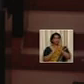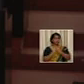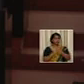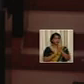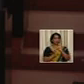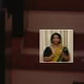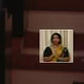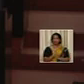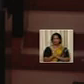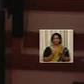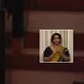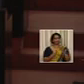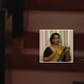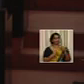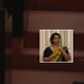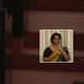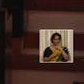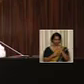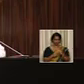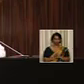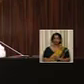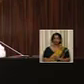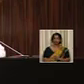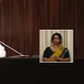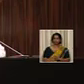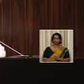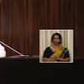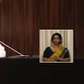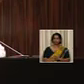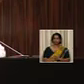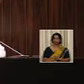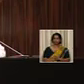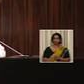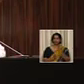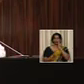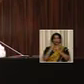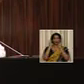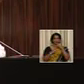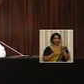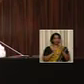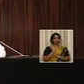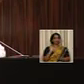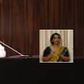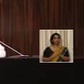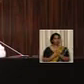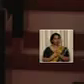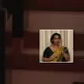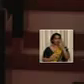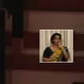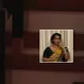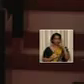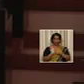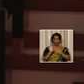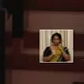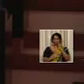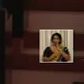ආංශික අධීක්ෂණ කාර්ක සභාවට යොමු කළ යුතුයි මම යෝජනා කරමි. ගරු සංචාරක හා ඉඩම් අමාත්‍යතුමා. 2022 වර්ෂය